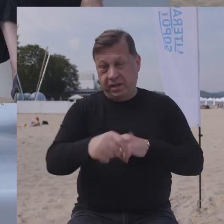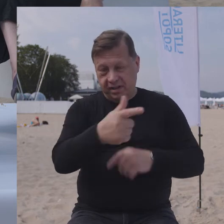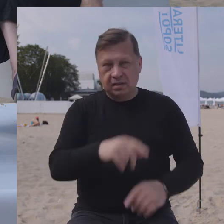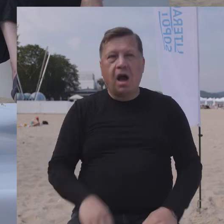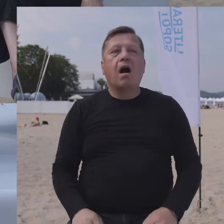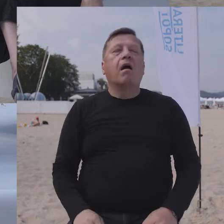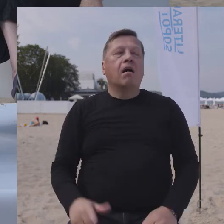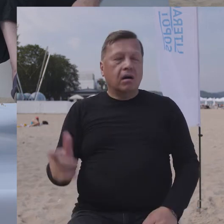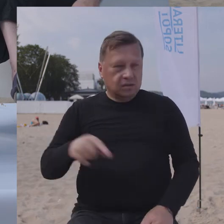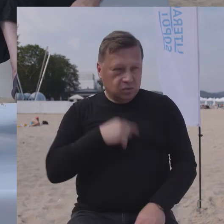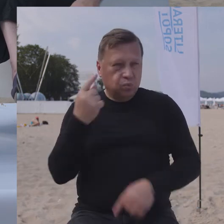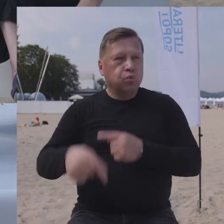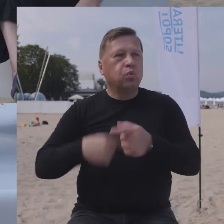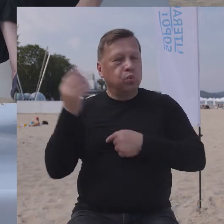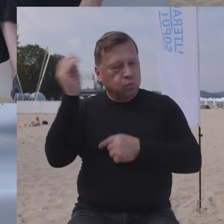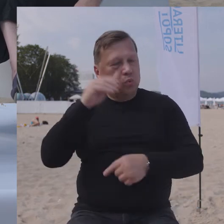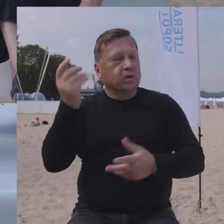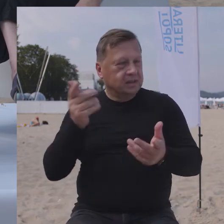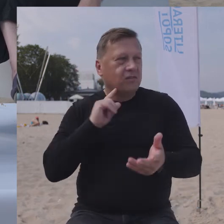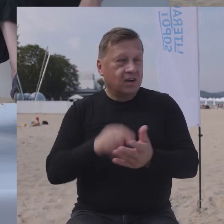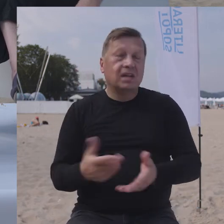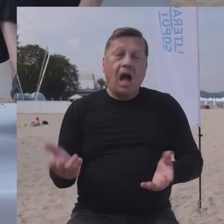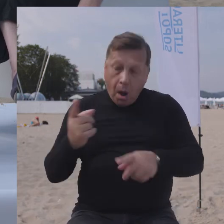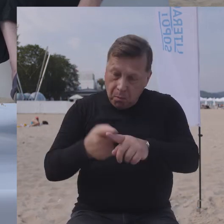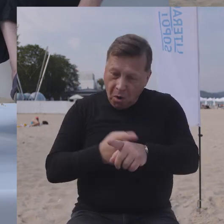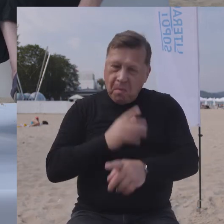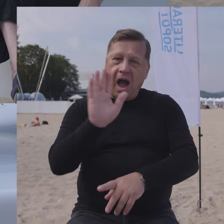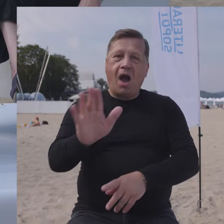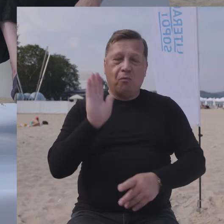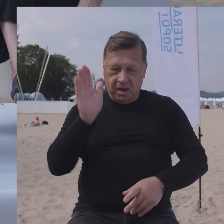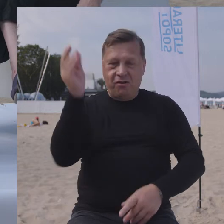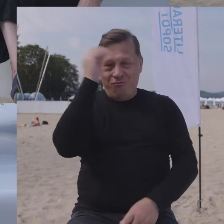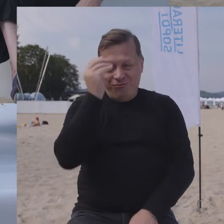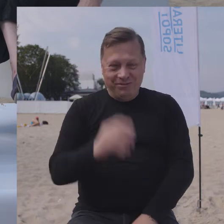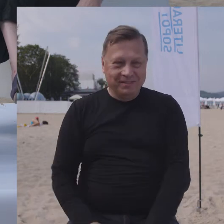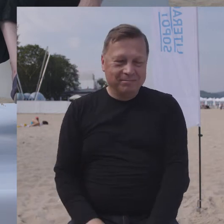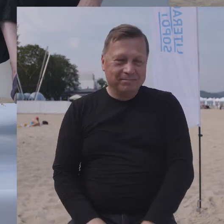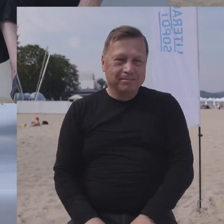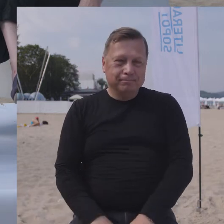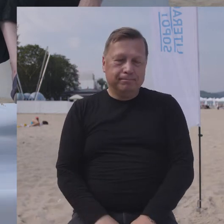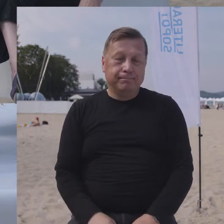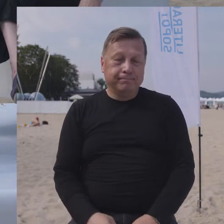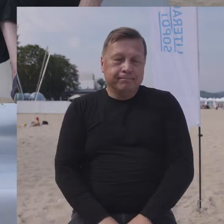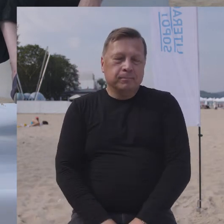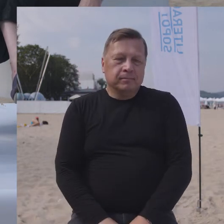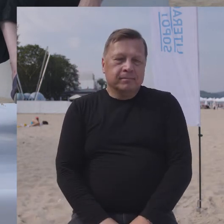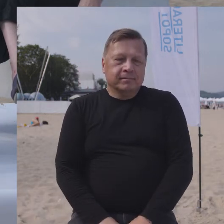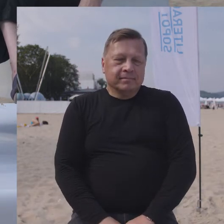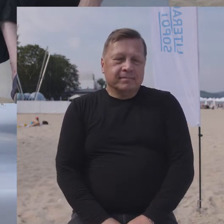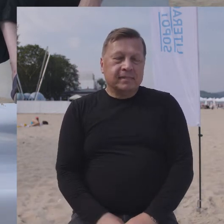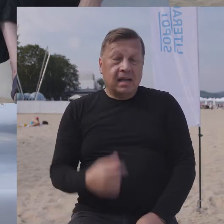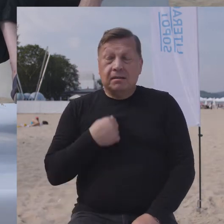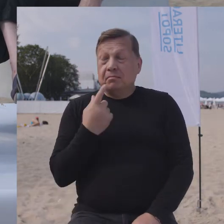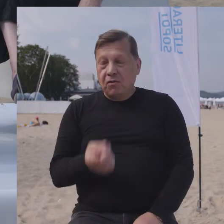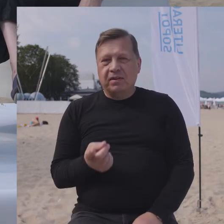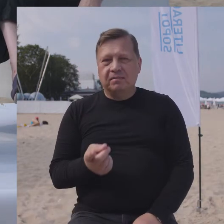tyle potrwa. No ale wiesz, no powolutku, grosz do grosza. I dla mnie to jest niebywałe, że osoba,